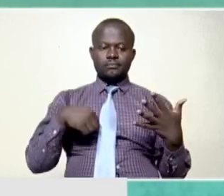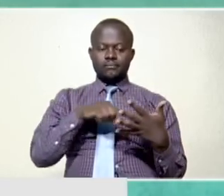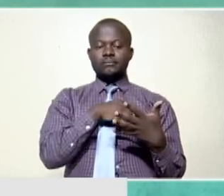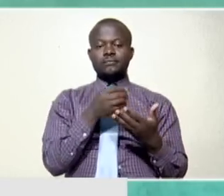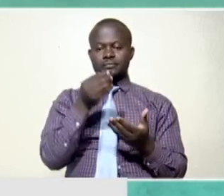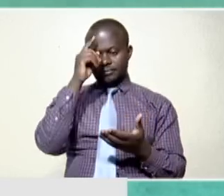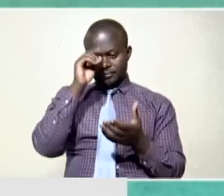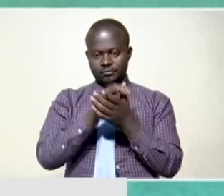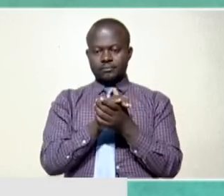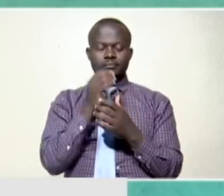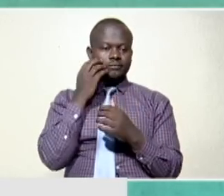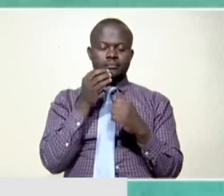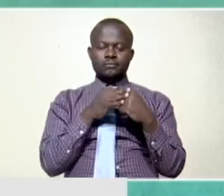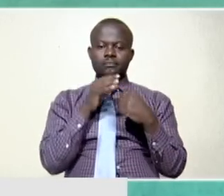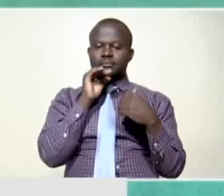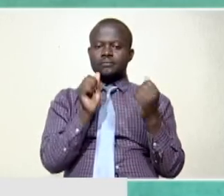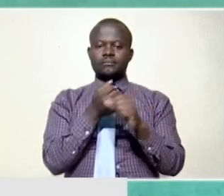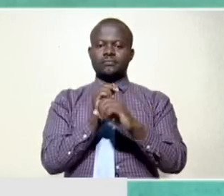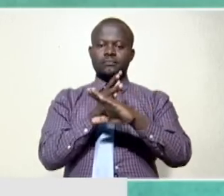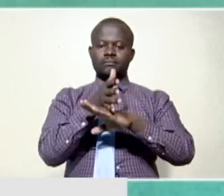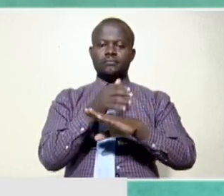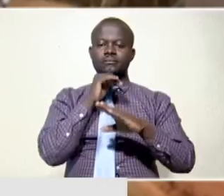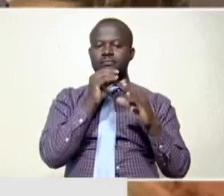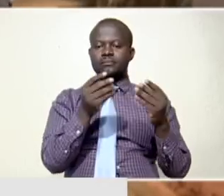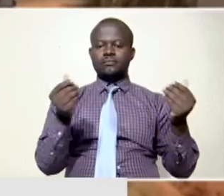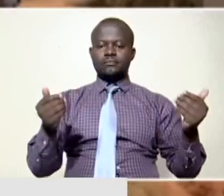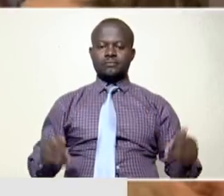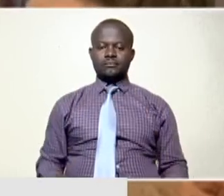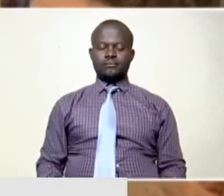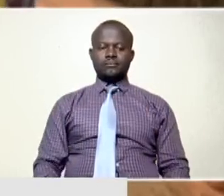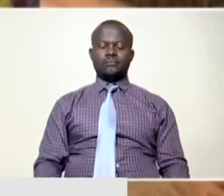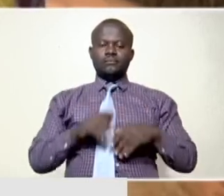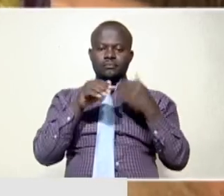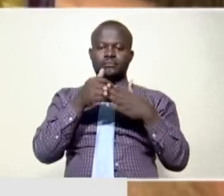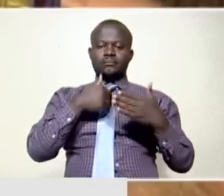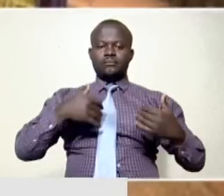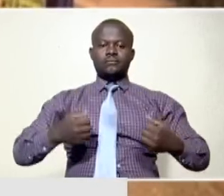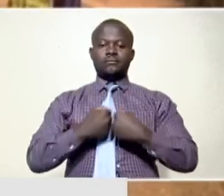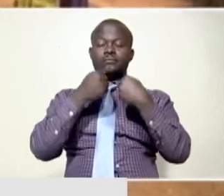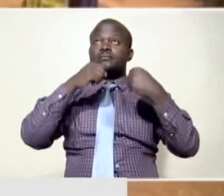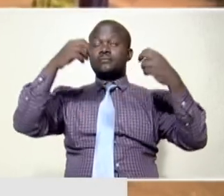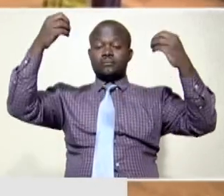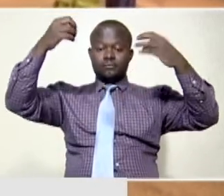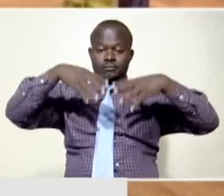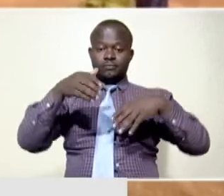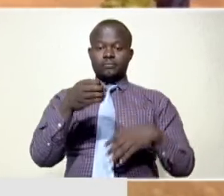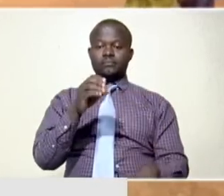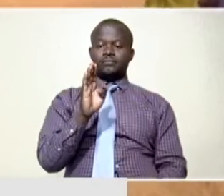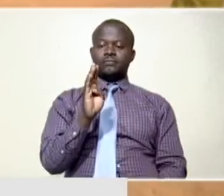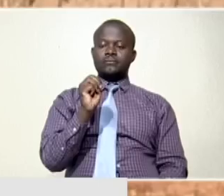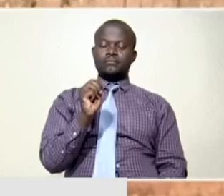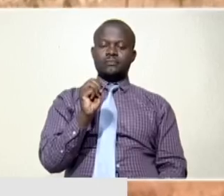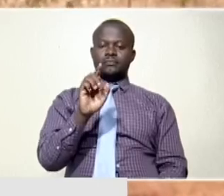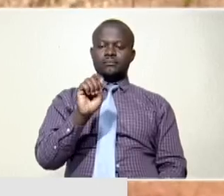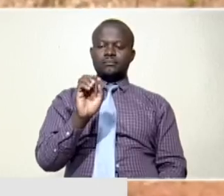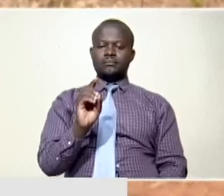turabakezera ko ukwezi kwa munane ntabwo bishaka kurenga bitakemutse. Abaturage bagizweho ingaruka no kudacana umuriro w'imirasire ya Societe Bwimu Limited